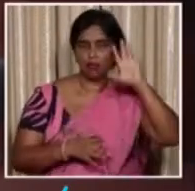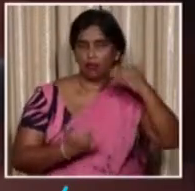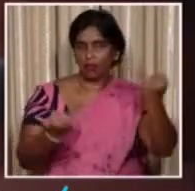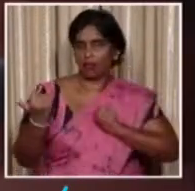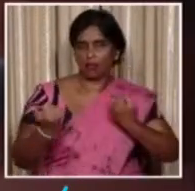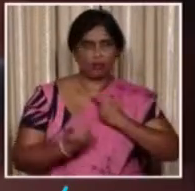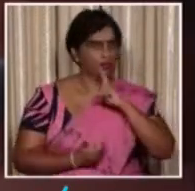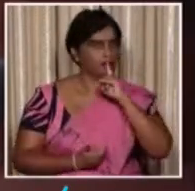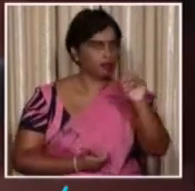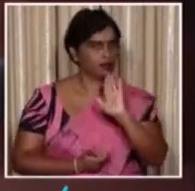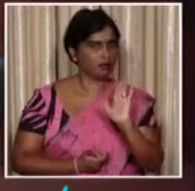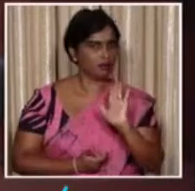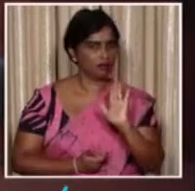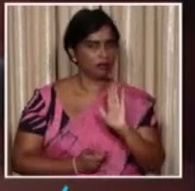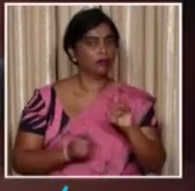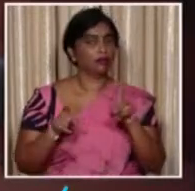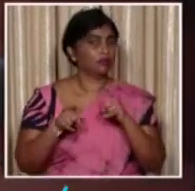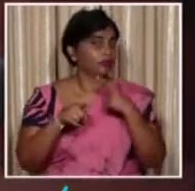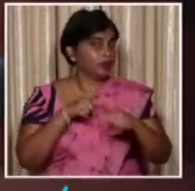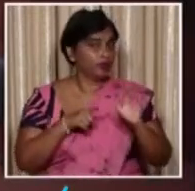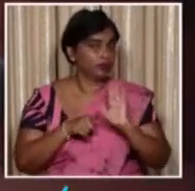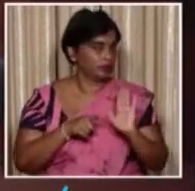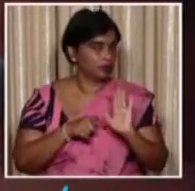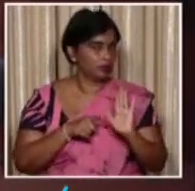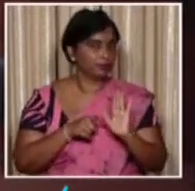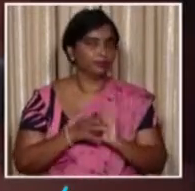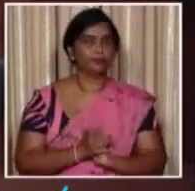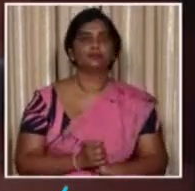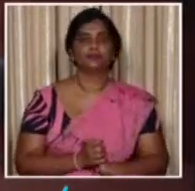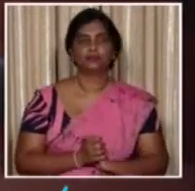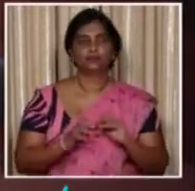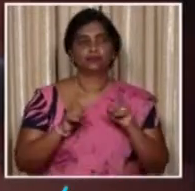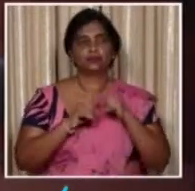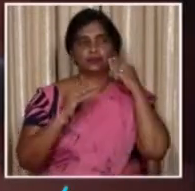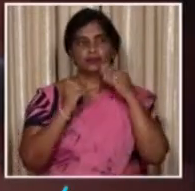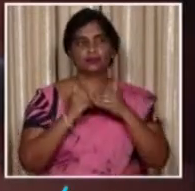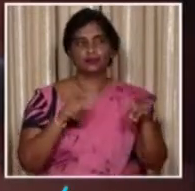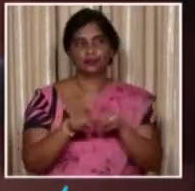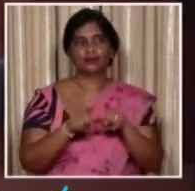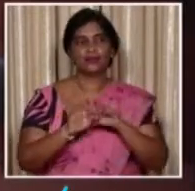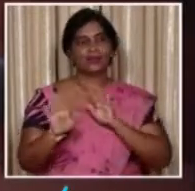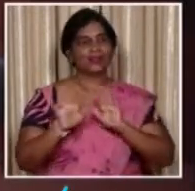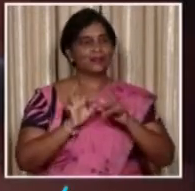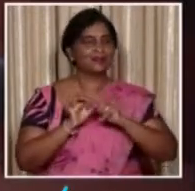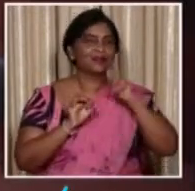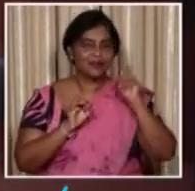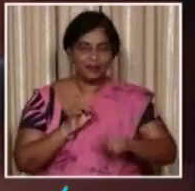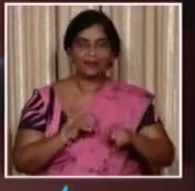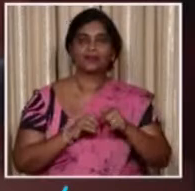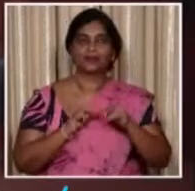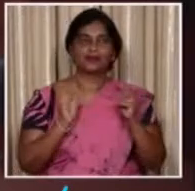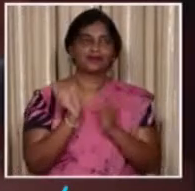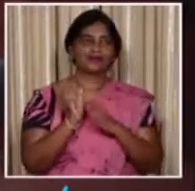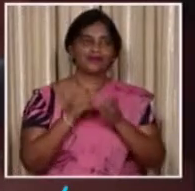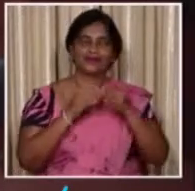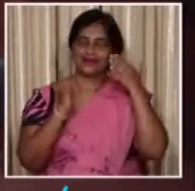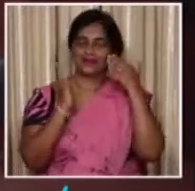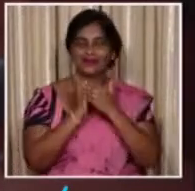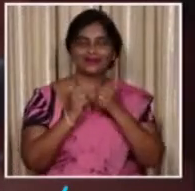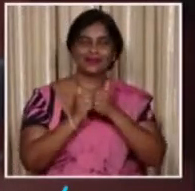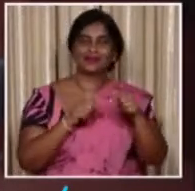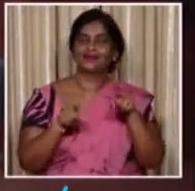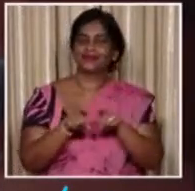කරන්න එපා කියලා මේ පාර්ලිමේන්තුවේ ඒ විතරක් නෙමෙයි ඊට පස්සේ එතුමා විසින් පත් කරපු පාලක මණ්ඩලෙ පිළ අතුරු පාරක සභාව පිළිමද අපි සෑහීමකට පත් වෙන්නේ